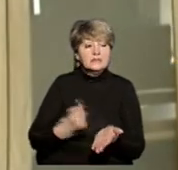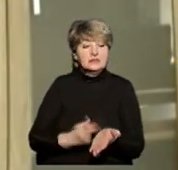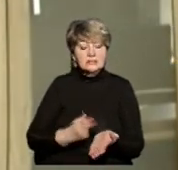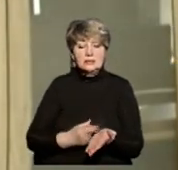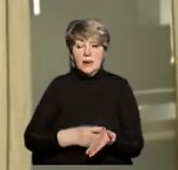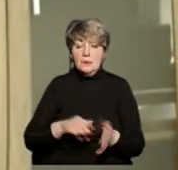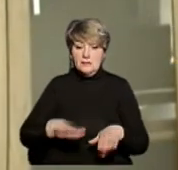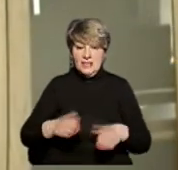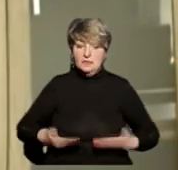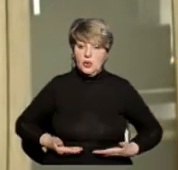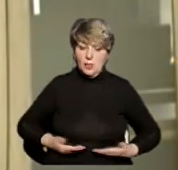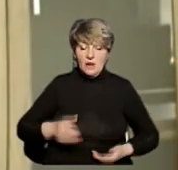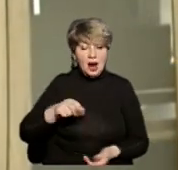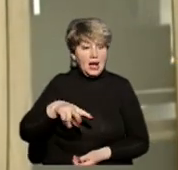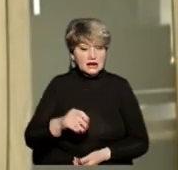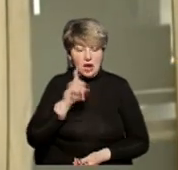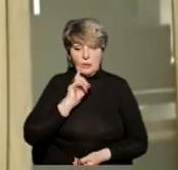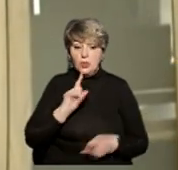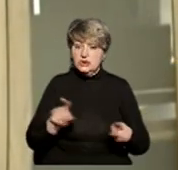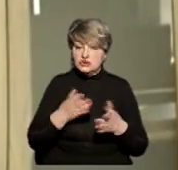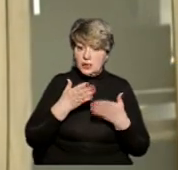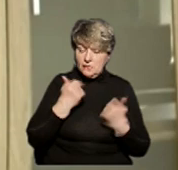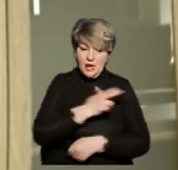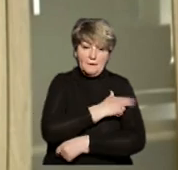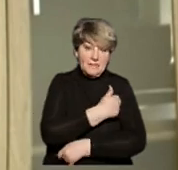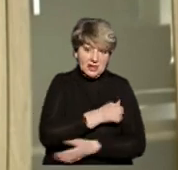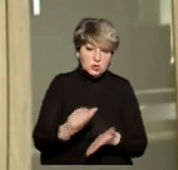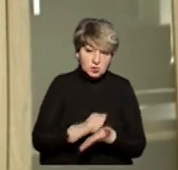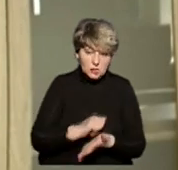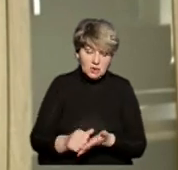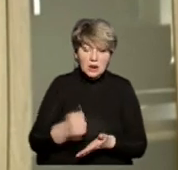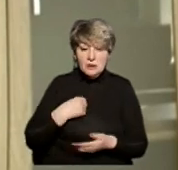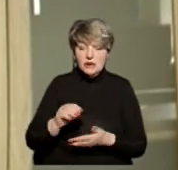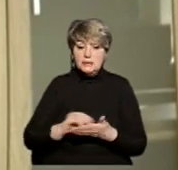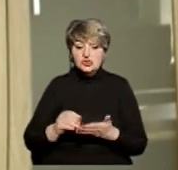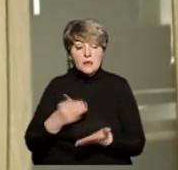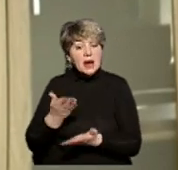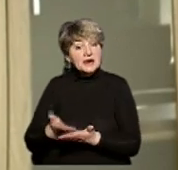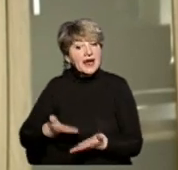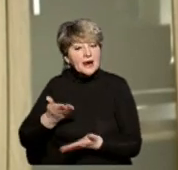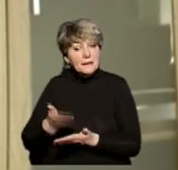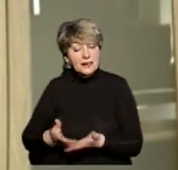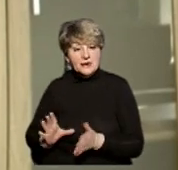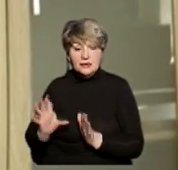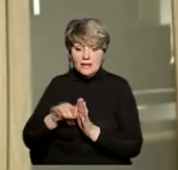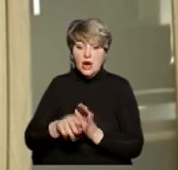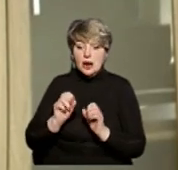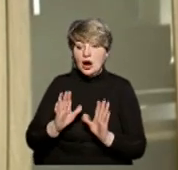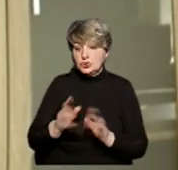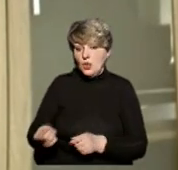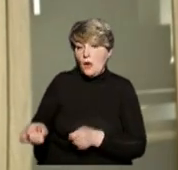місце проживання, але поки що немає медичних документів, ми пишемо рекомендований до зарахування. Тобто, як тільки він